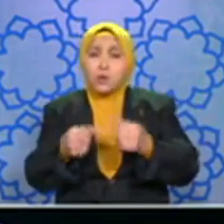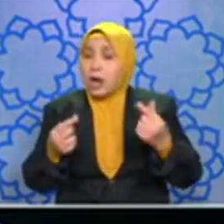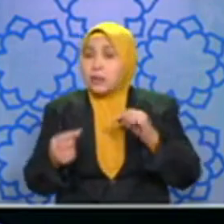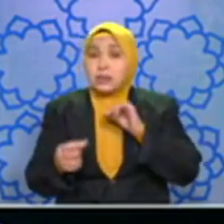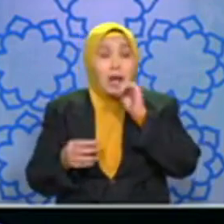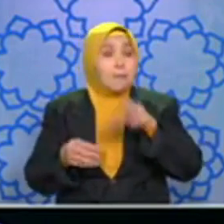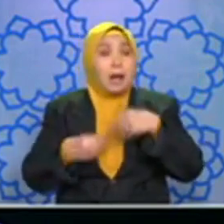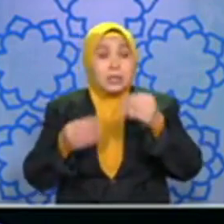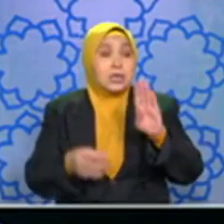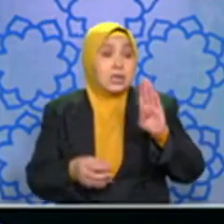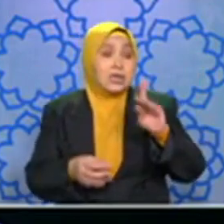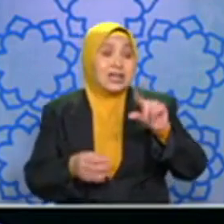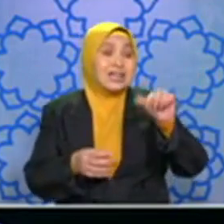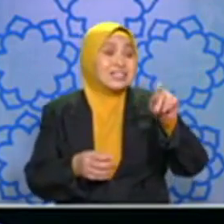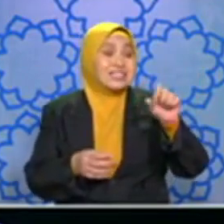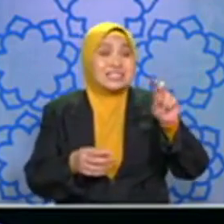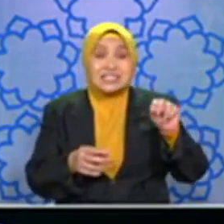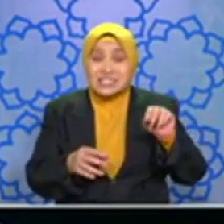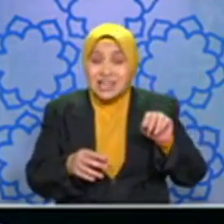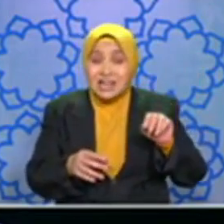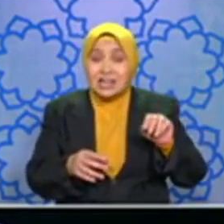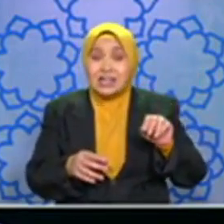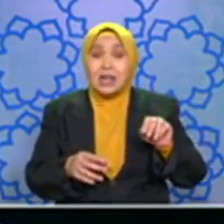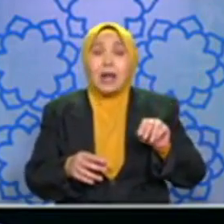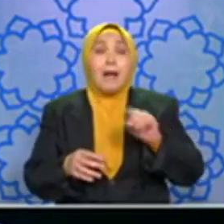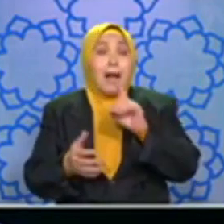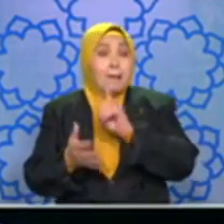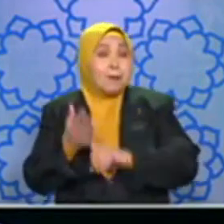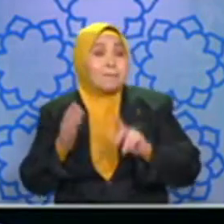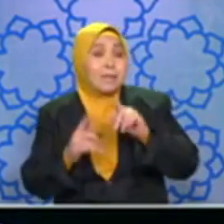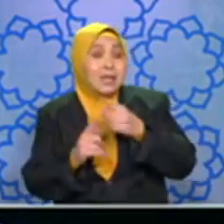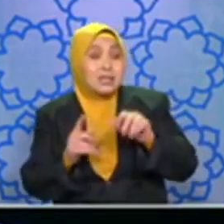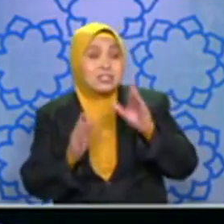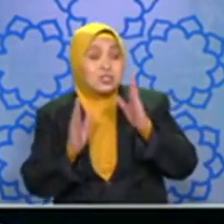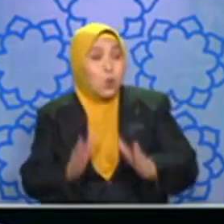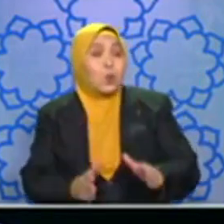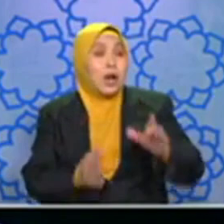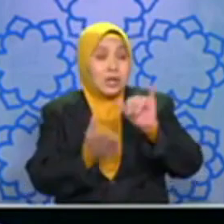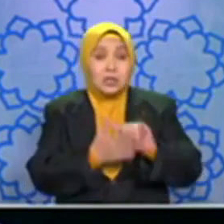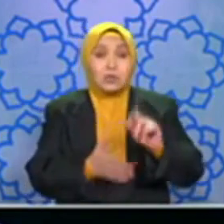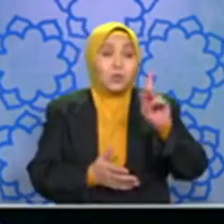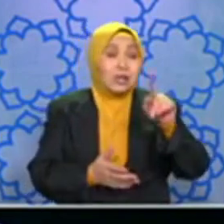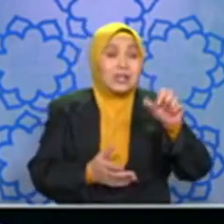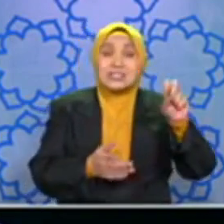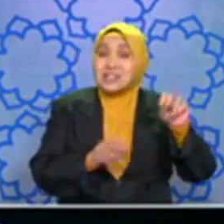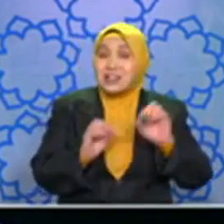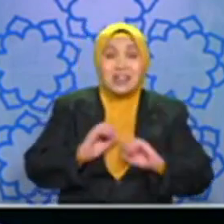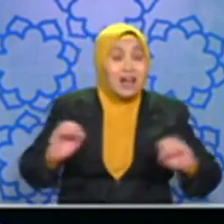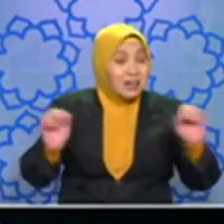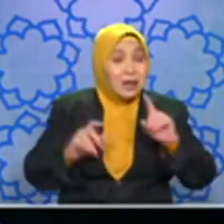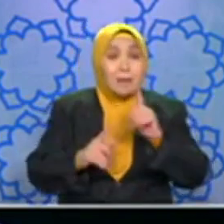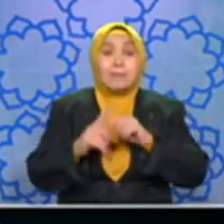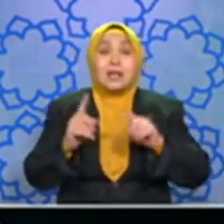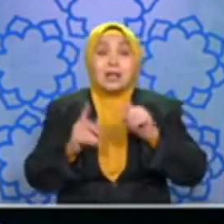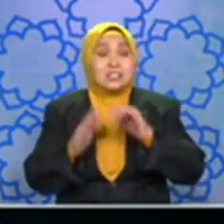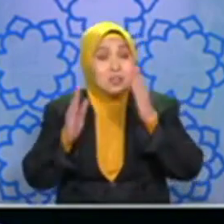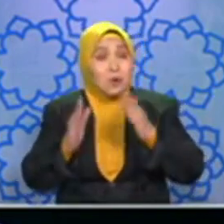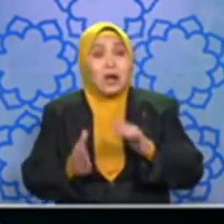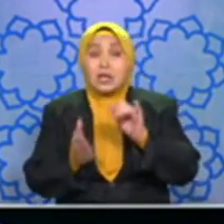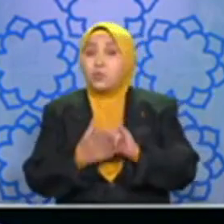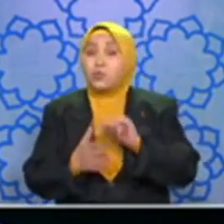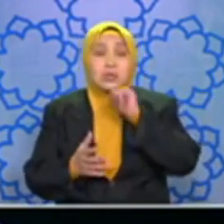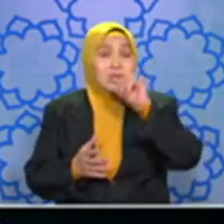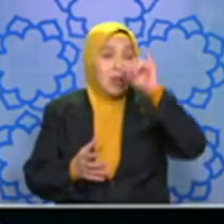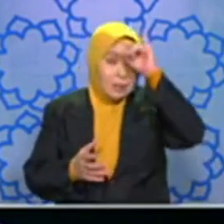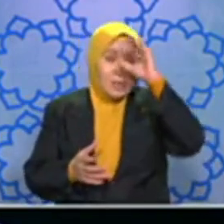kesan apabila seseorang itu la yu'minu nabil akhirati hijaban mastura, iaitu apabila seseorang itu tidak beriman